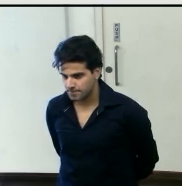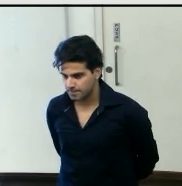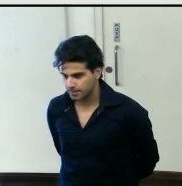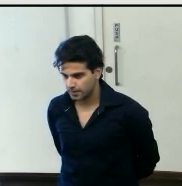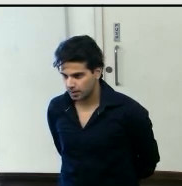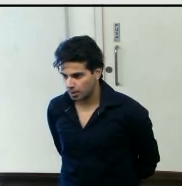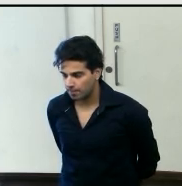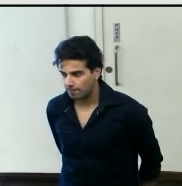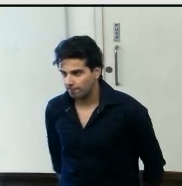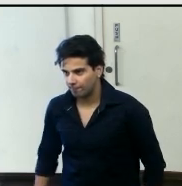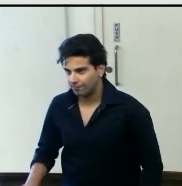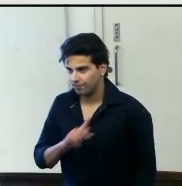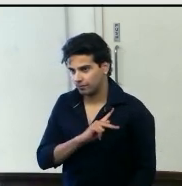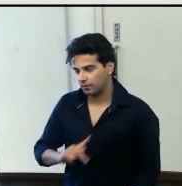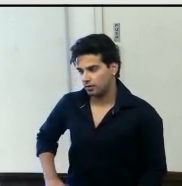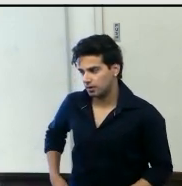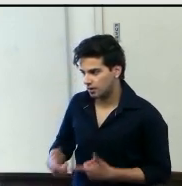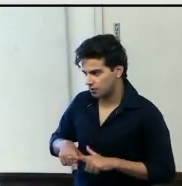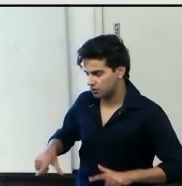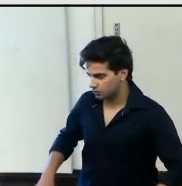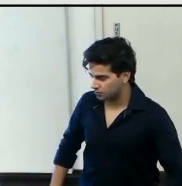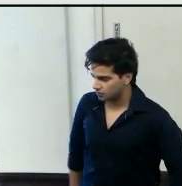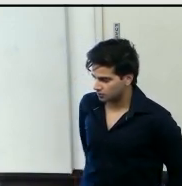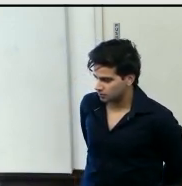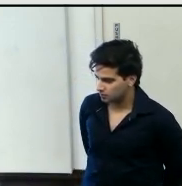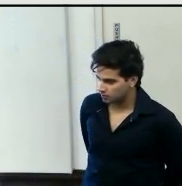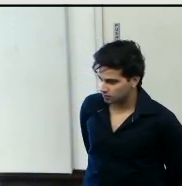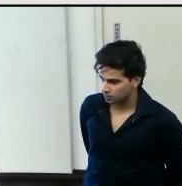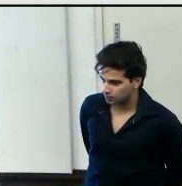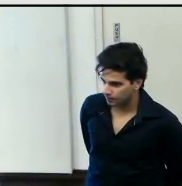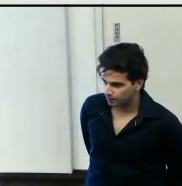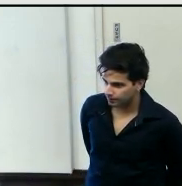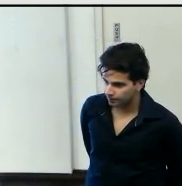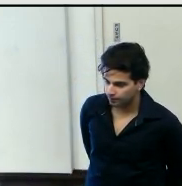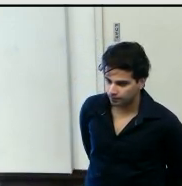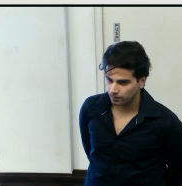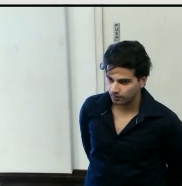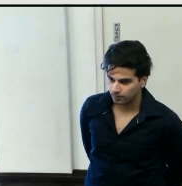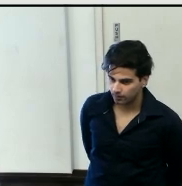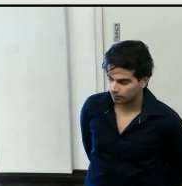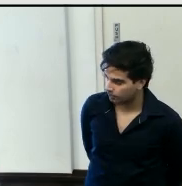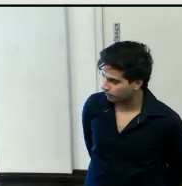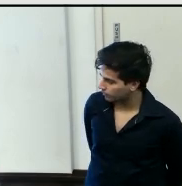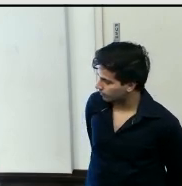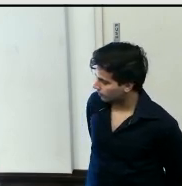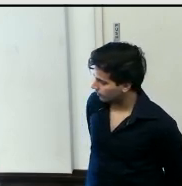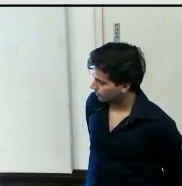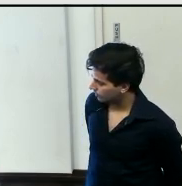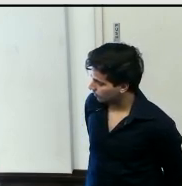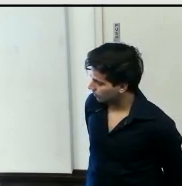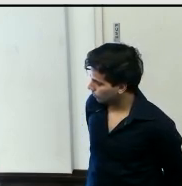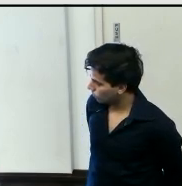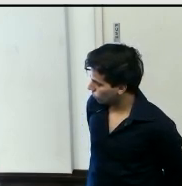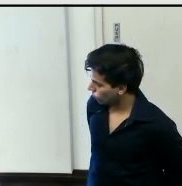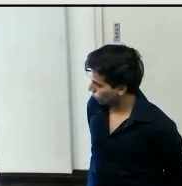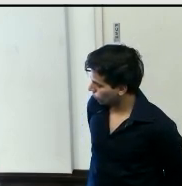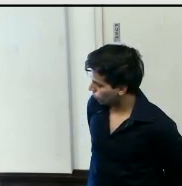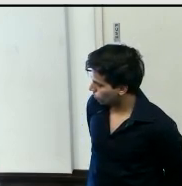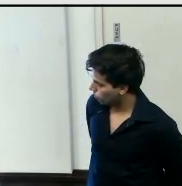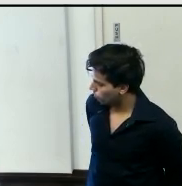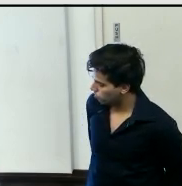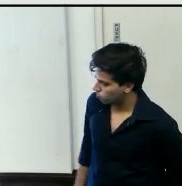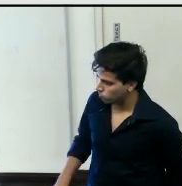ಆಕಸ್ಮಿಕವಾಗಿ ಸಿಕ್ಕ ಪ್ಲಾಸ್ಟರಿನ ಶಿಲ್ಪ, ಮುಚ್ಚಿ ಹಿಡಿದ ಅಂಗೈ. ಏನಿದೆ ಒಳಗೆ? ರಹಸ್ಯ. ತೊಟ್ಟಿಲು,